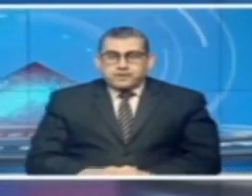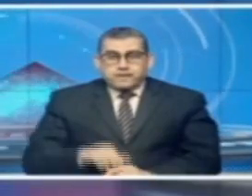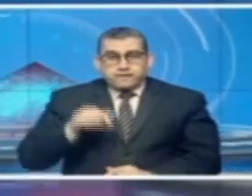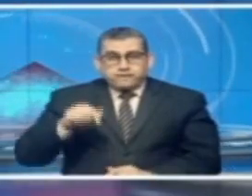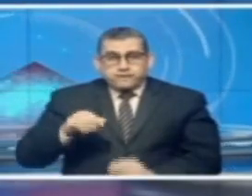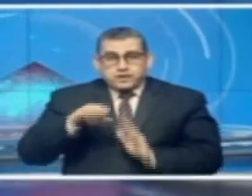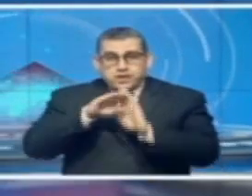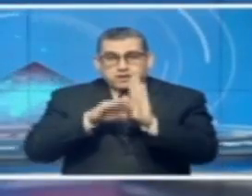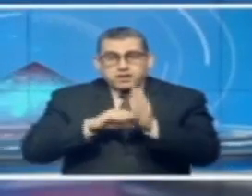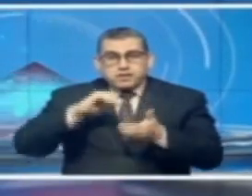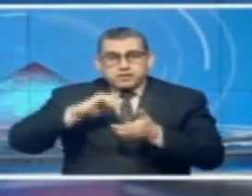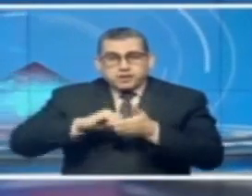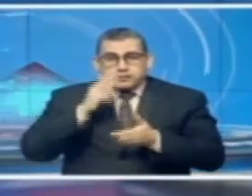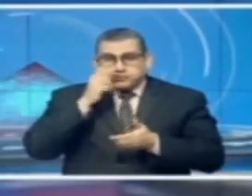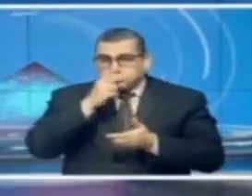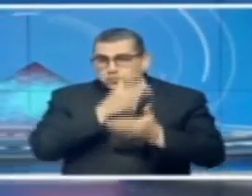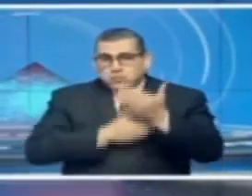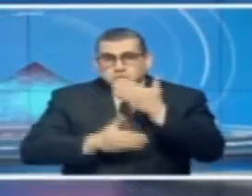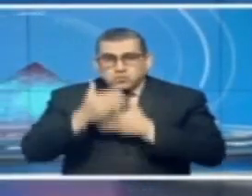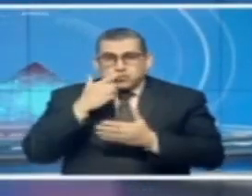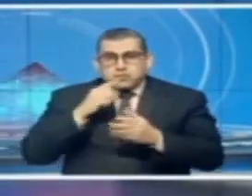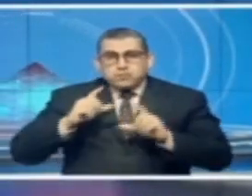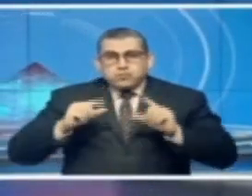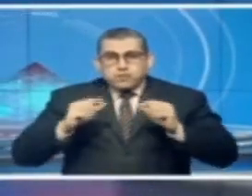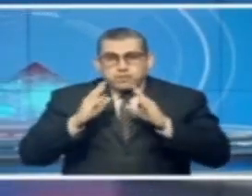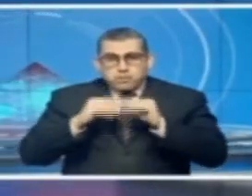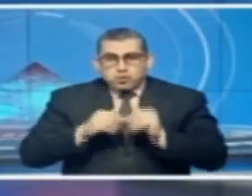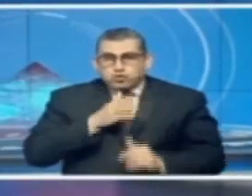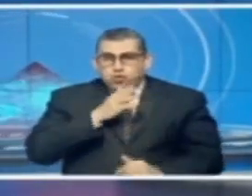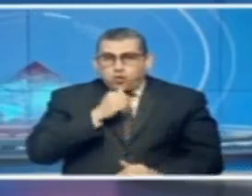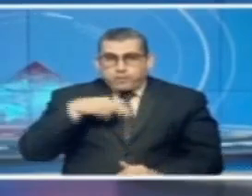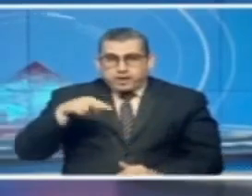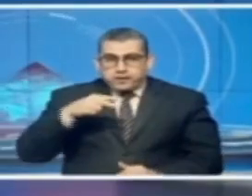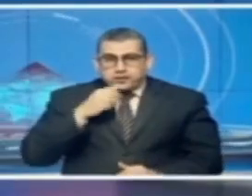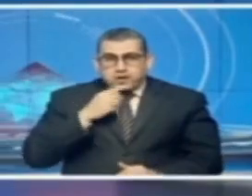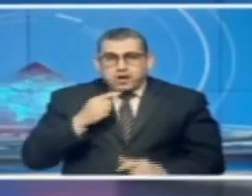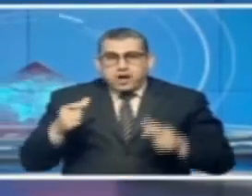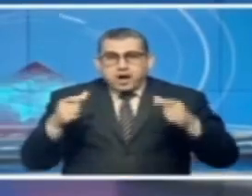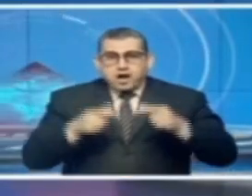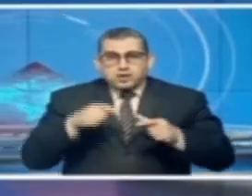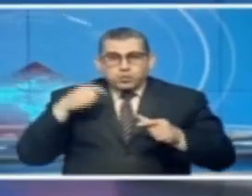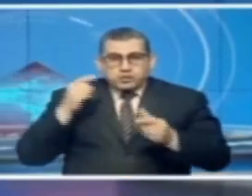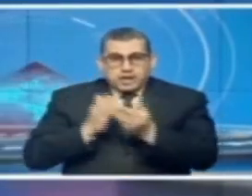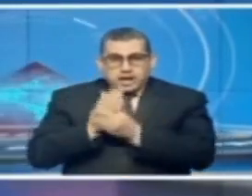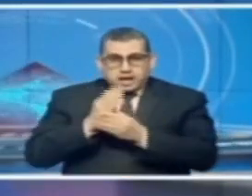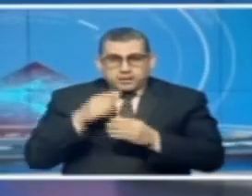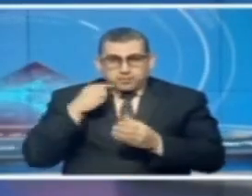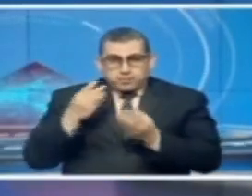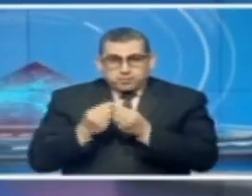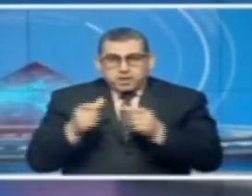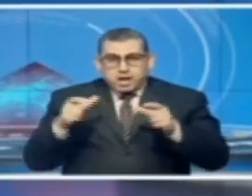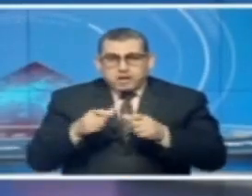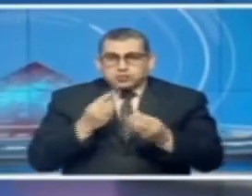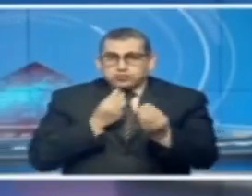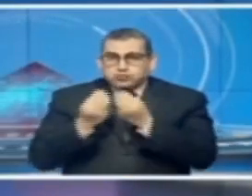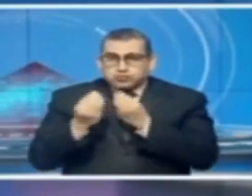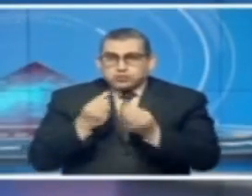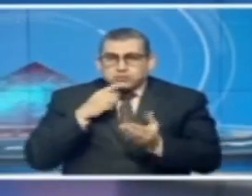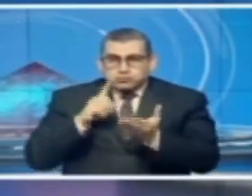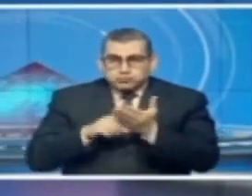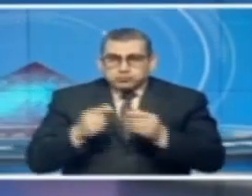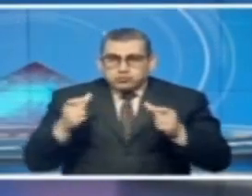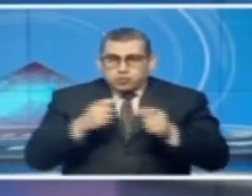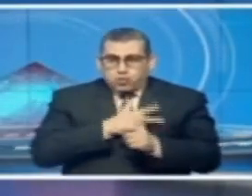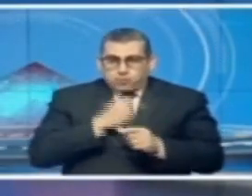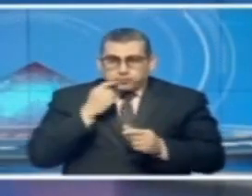وفي إطار العلاقات التاريخية المتميزة بين مصر وسلطنة عمان، عقد وزير الخارجية سامح شكري جلسة مشاورات